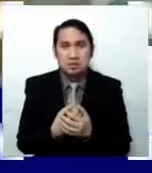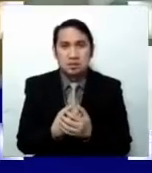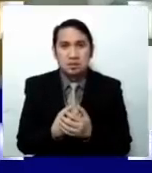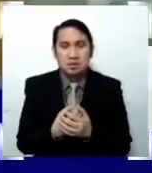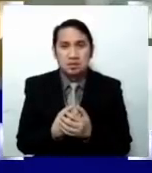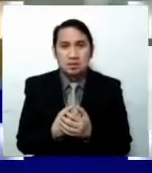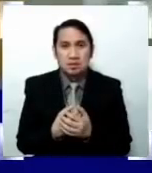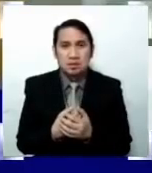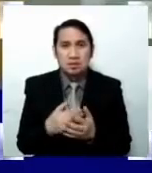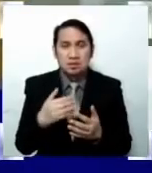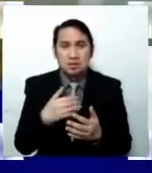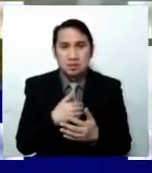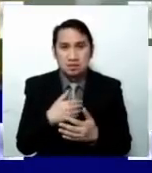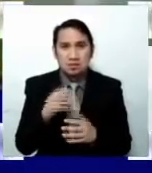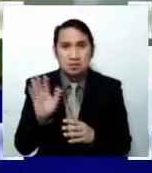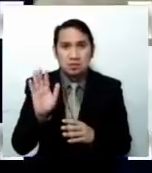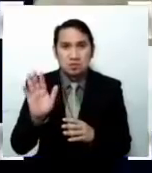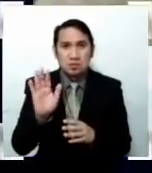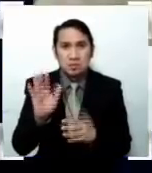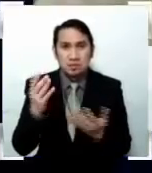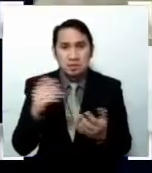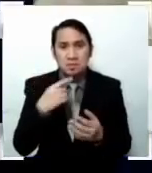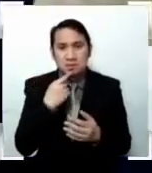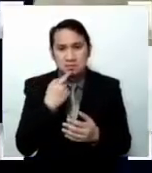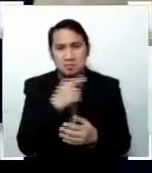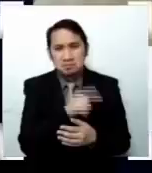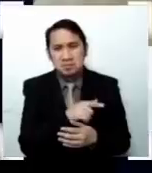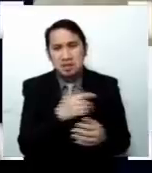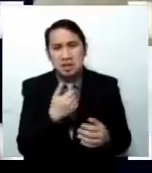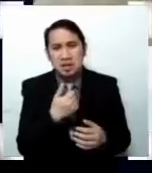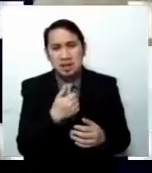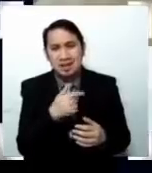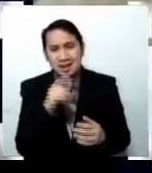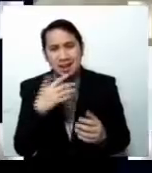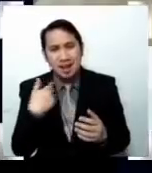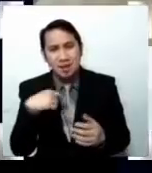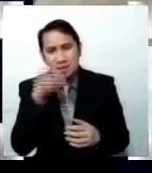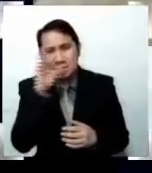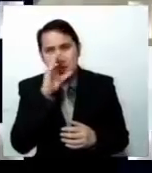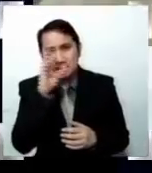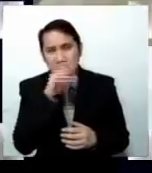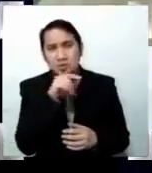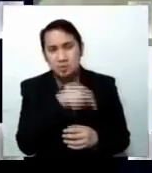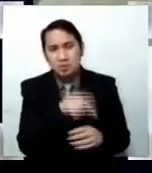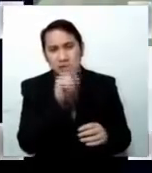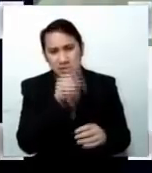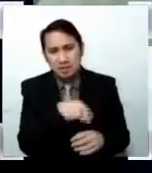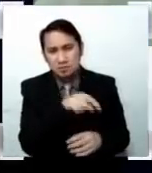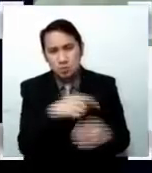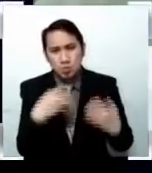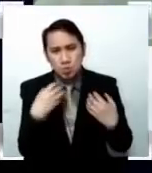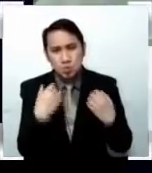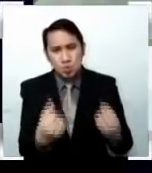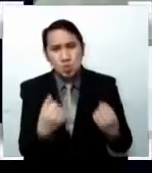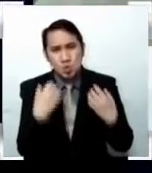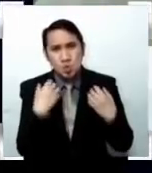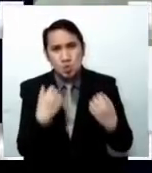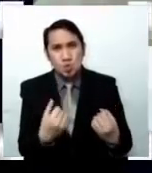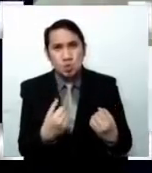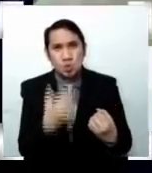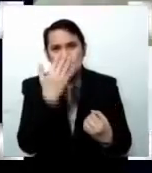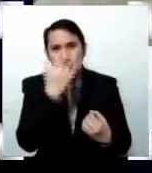kami bahala, hanapan ka namin. Pero kailangan ano, lumaban kasi maraming tao na